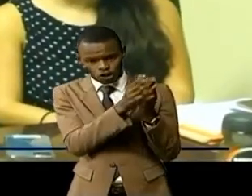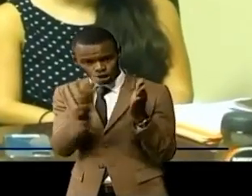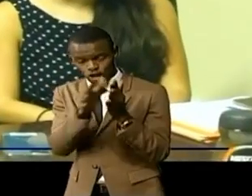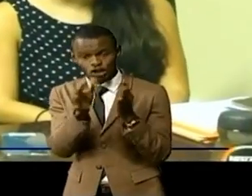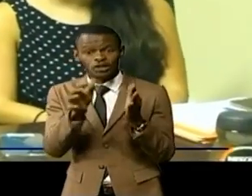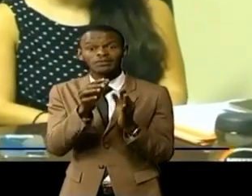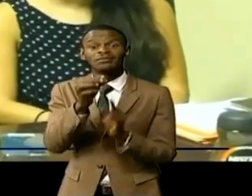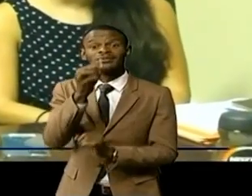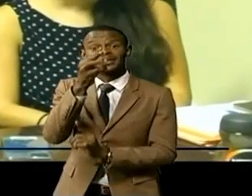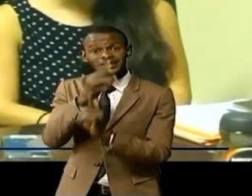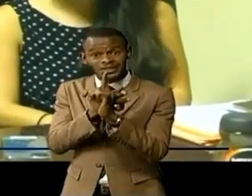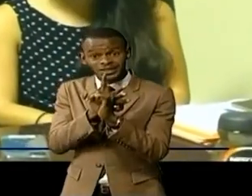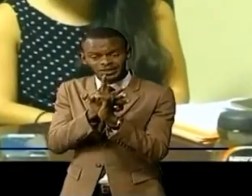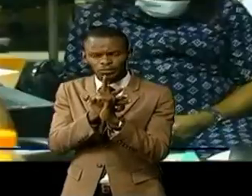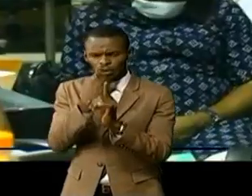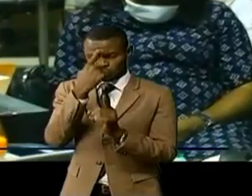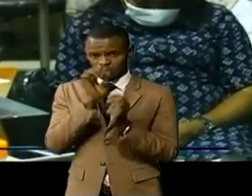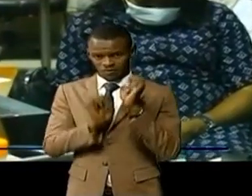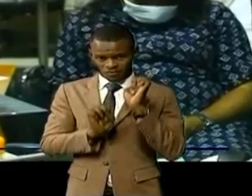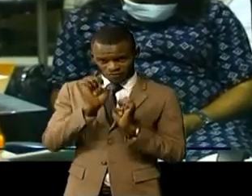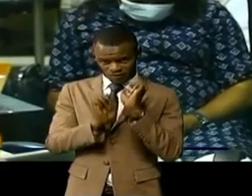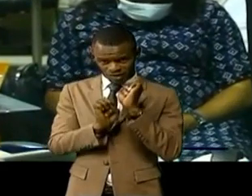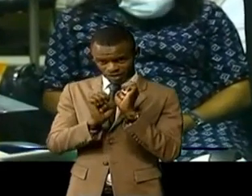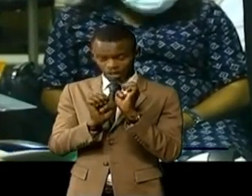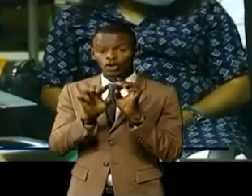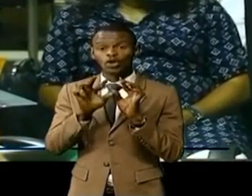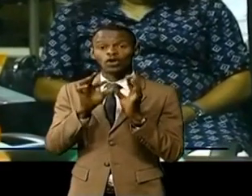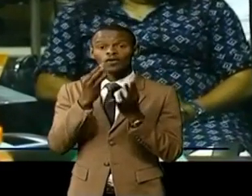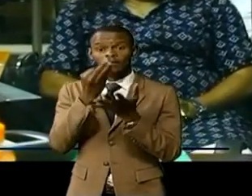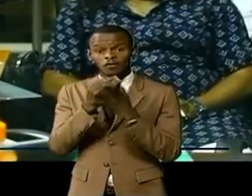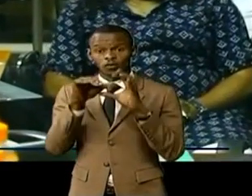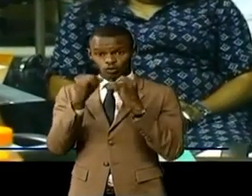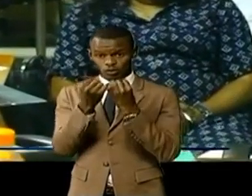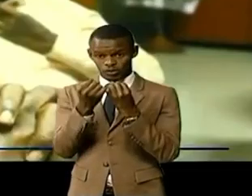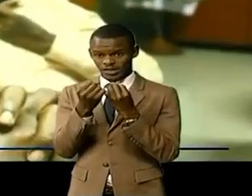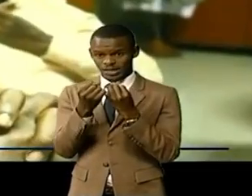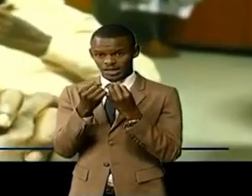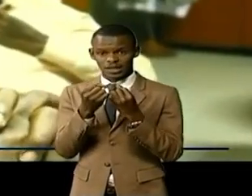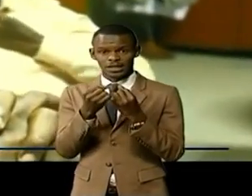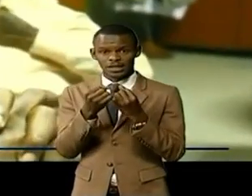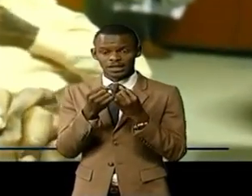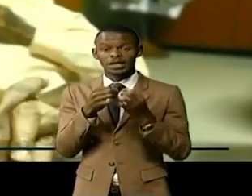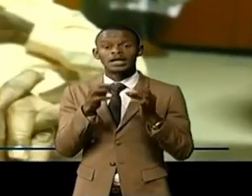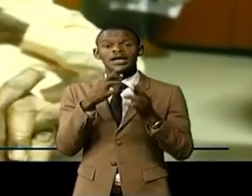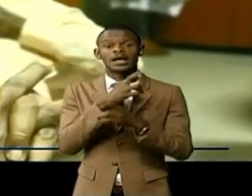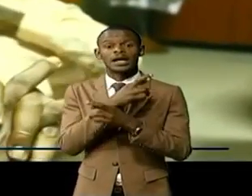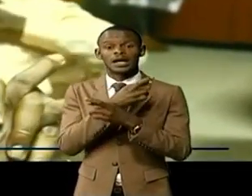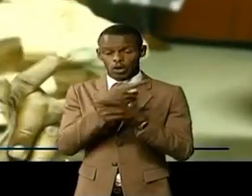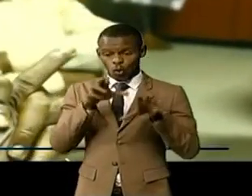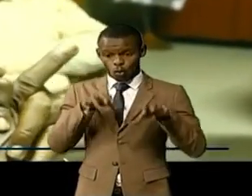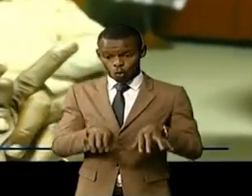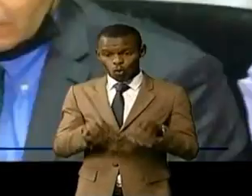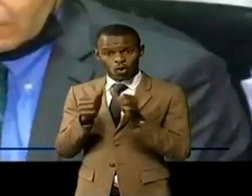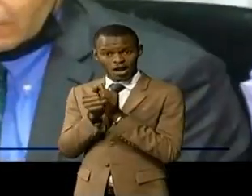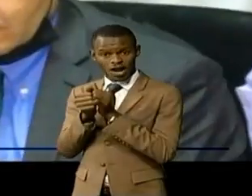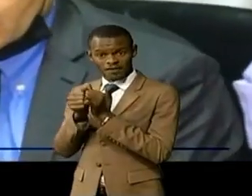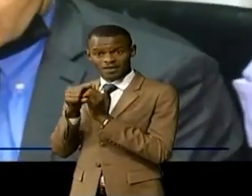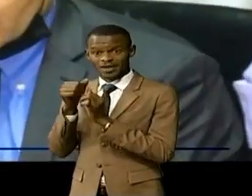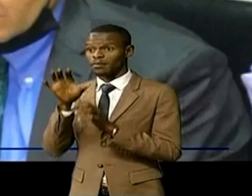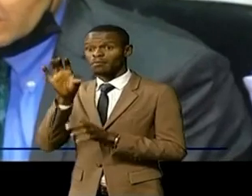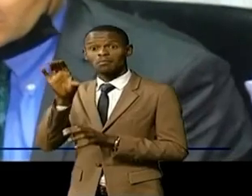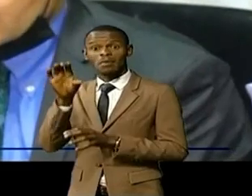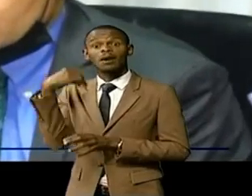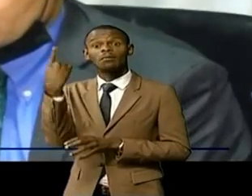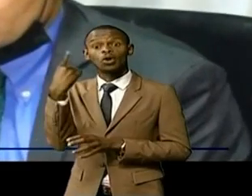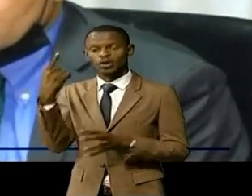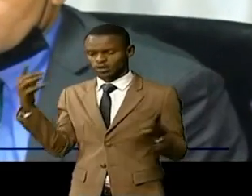du Fonds social de la République et ceux de la Banque mondiale, conduits par le coordonnateur général Ruffin Boelongo et Paolo